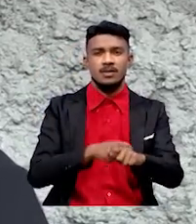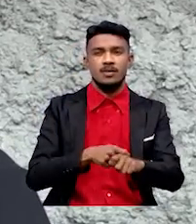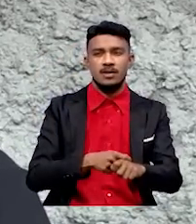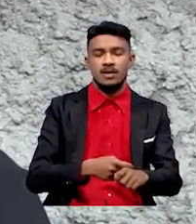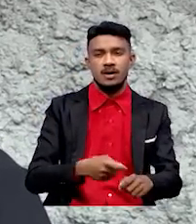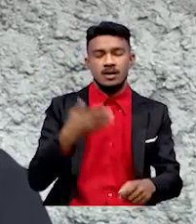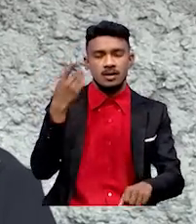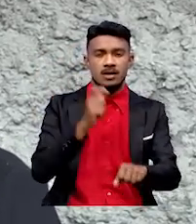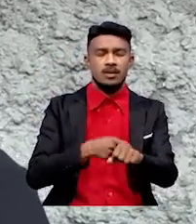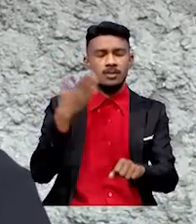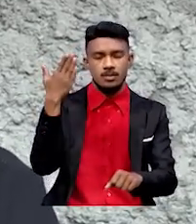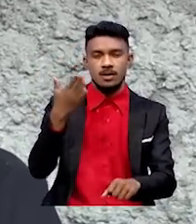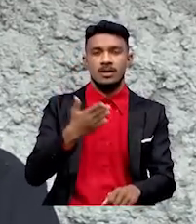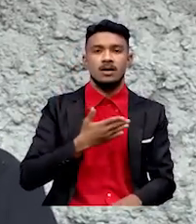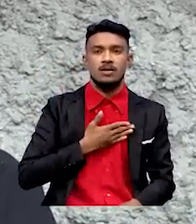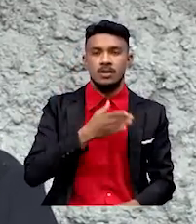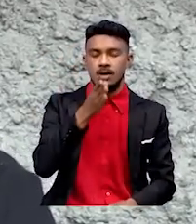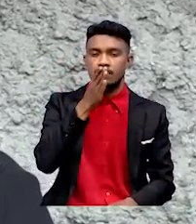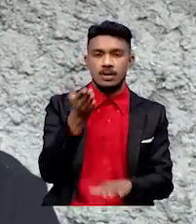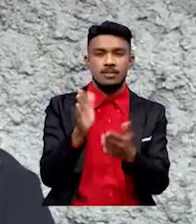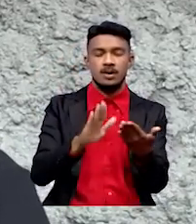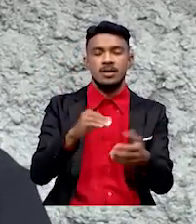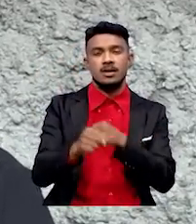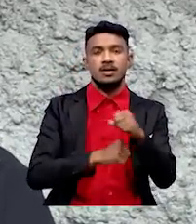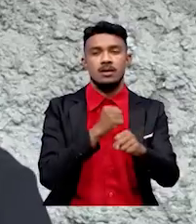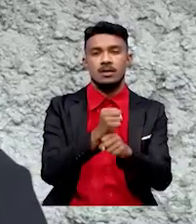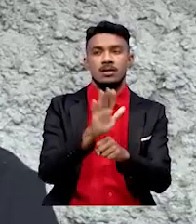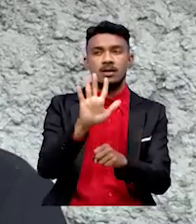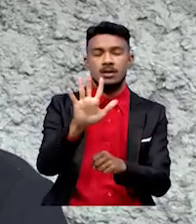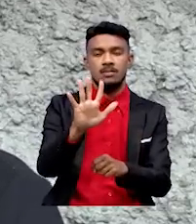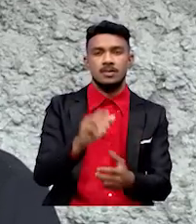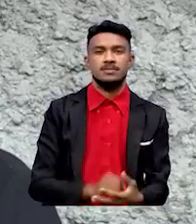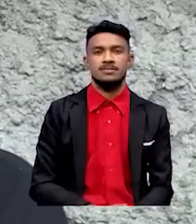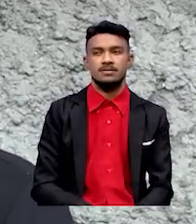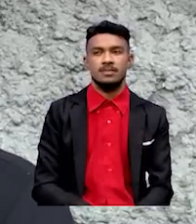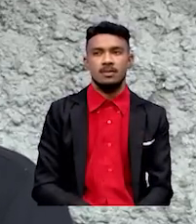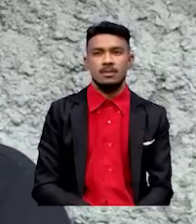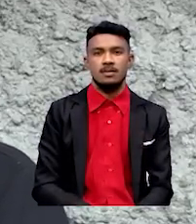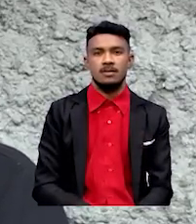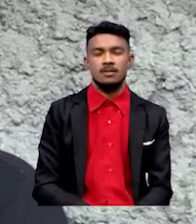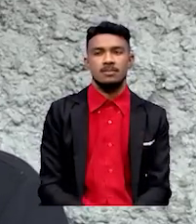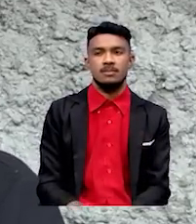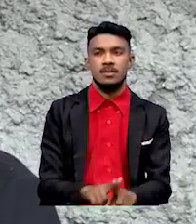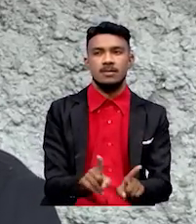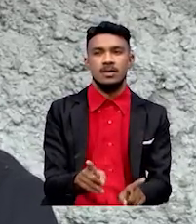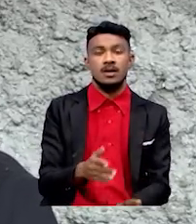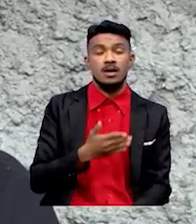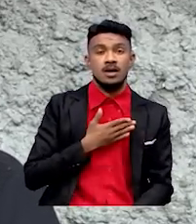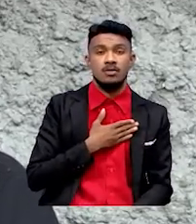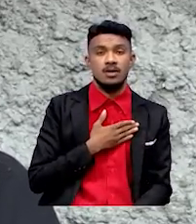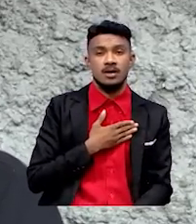mati. Mati umur. Tinan lima lah. Ini bi. Alun aling ni